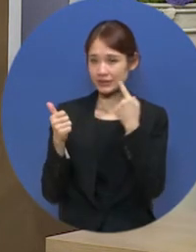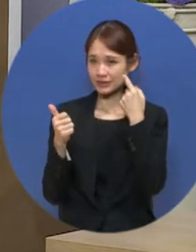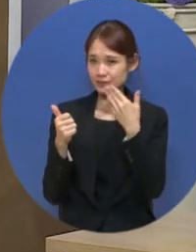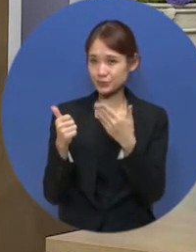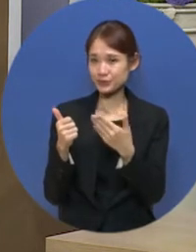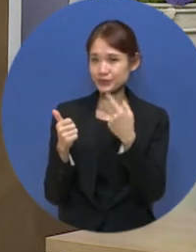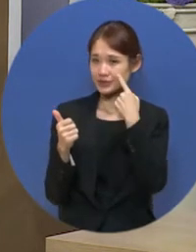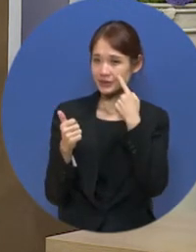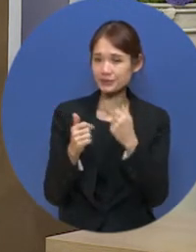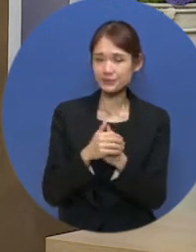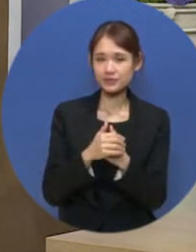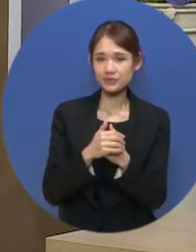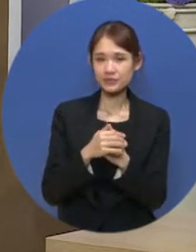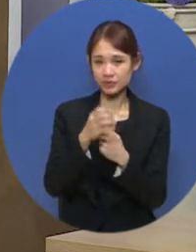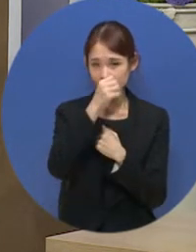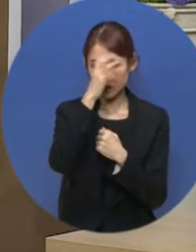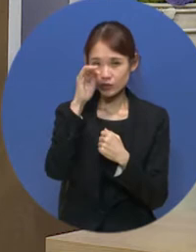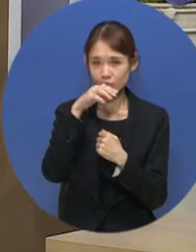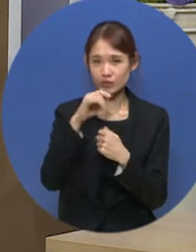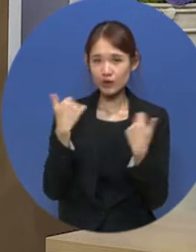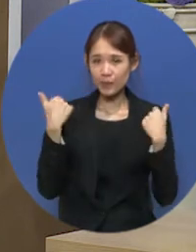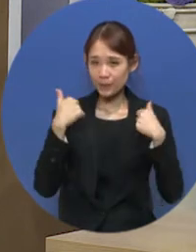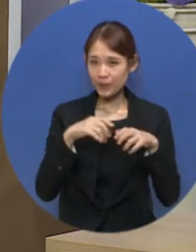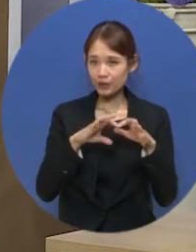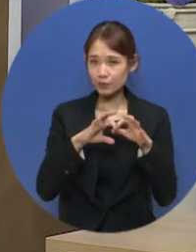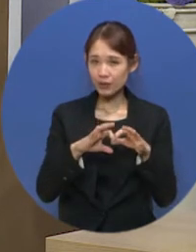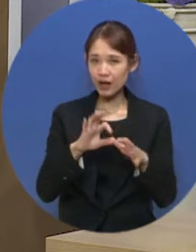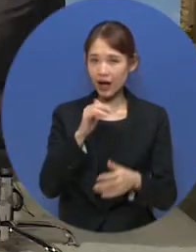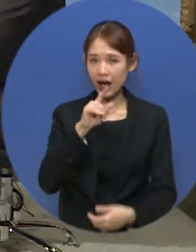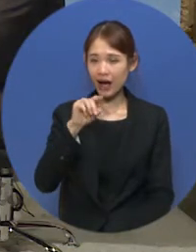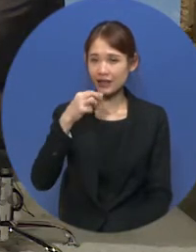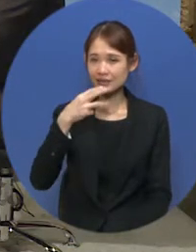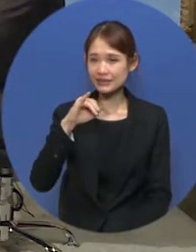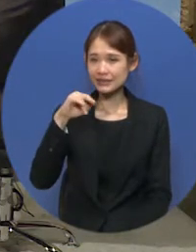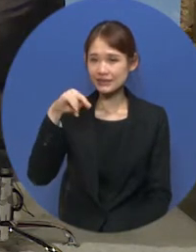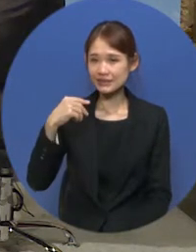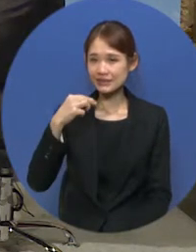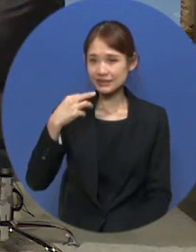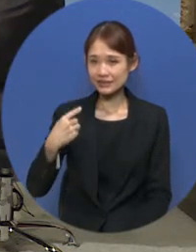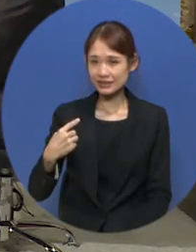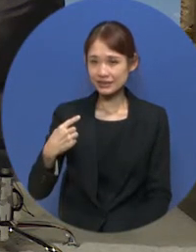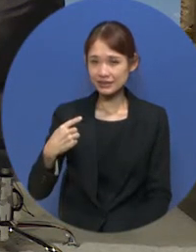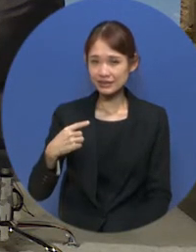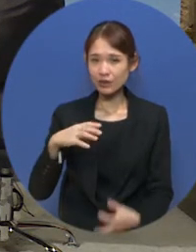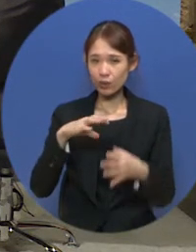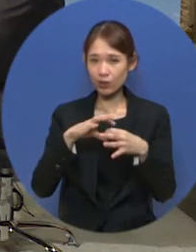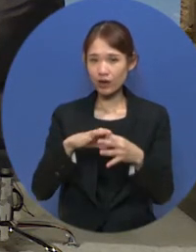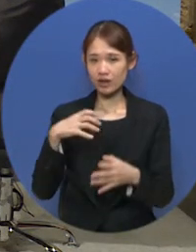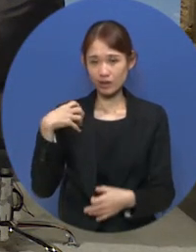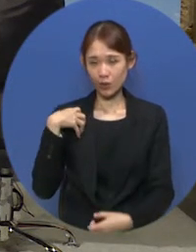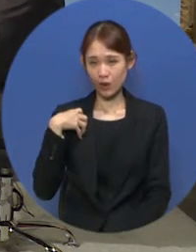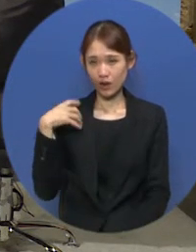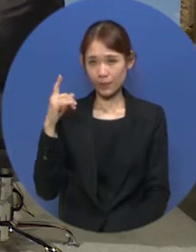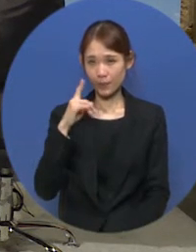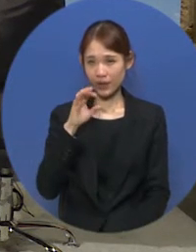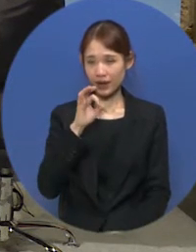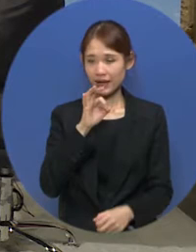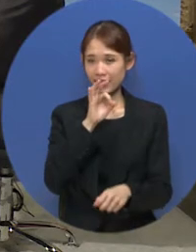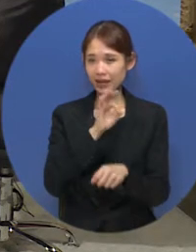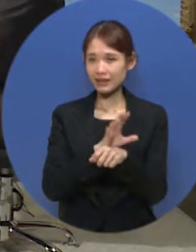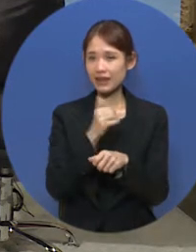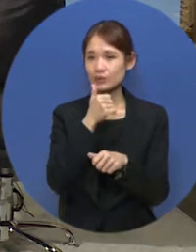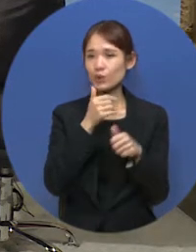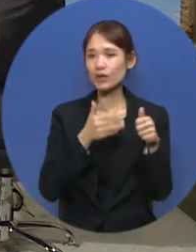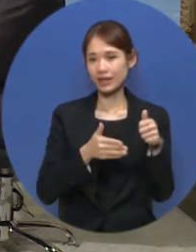질문을 드려보겠습니다. 삼성물산 패션 부문의 이 핫티스트가 어떤 역할을 하는지 간략한 소개